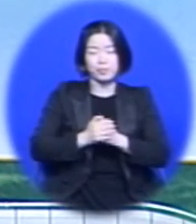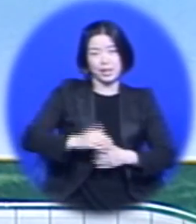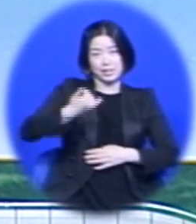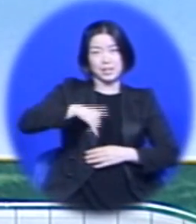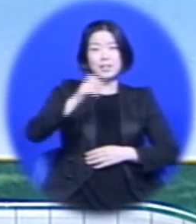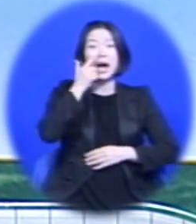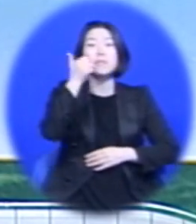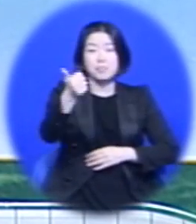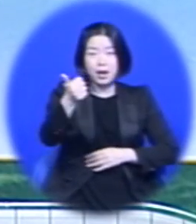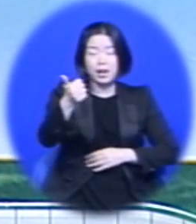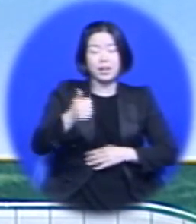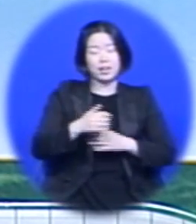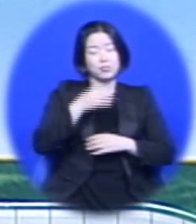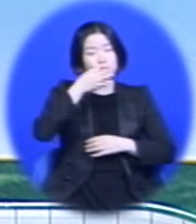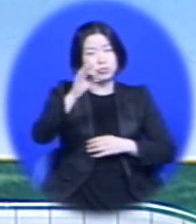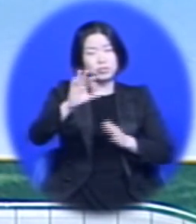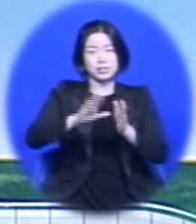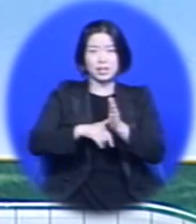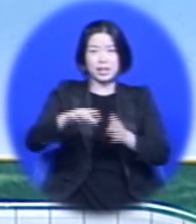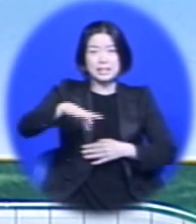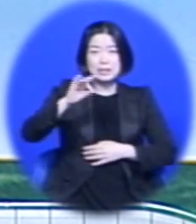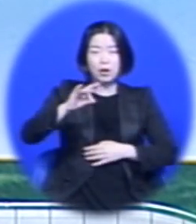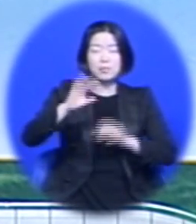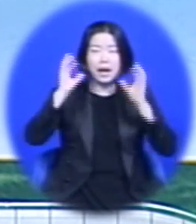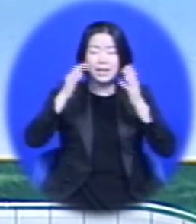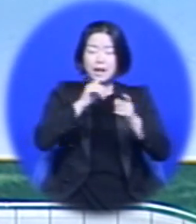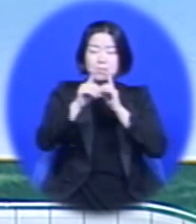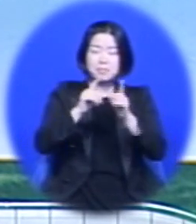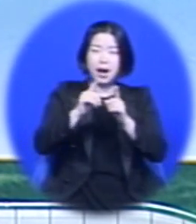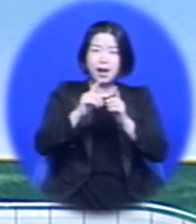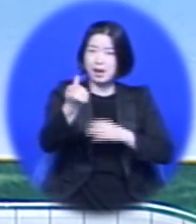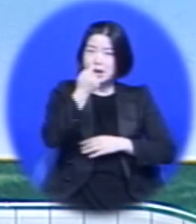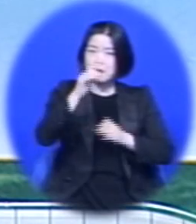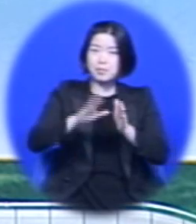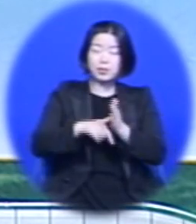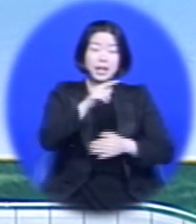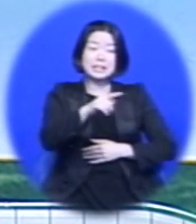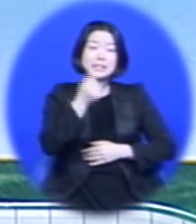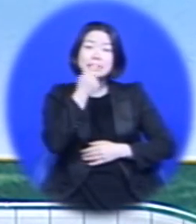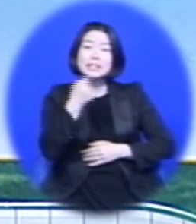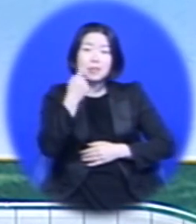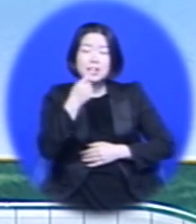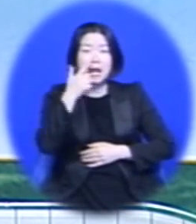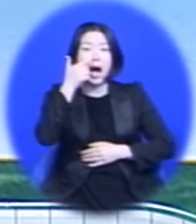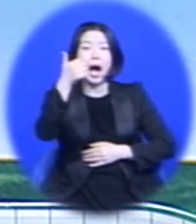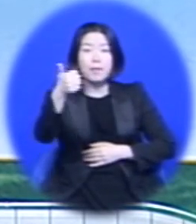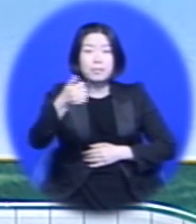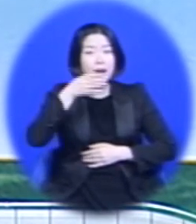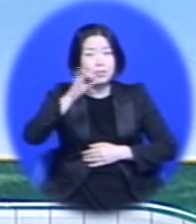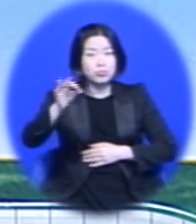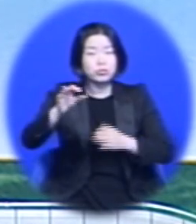부르고 아버지라고 부를 때, 처음 아이가 말을 배울 때, 그때 그 아이의 입에서 아빠라고 이렇게 부를